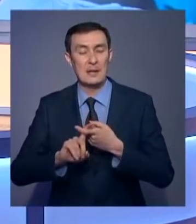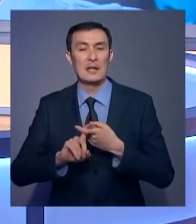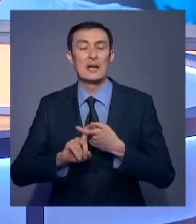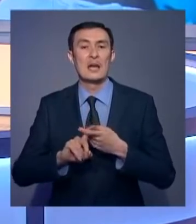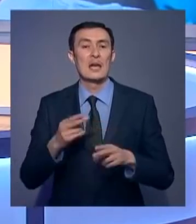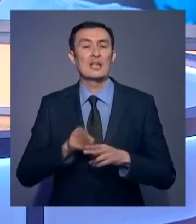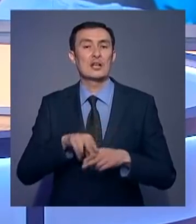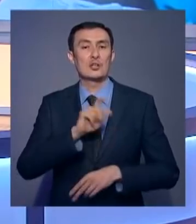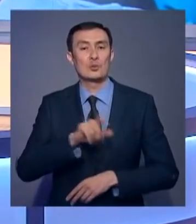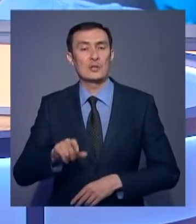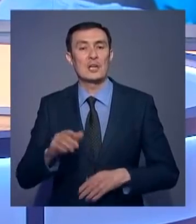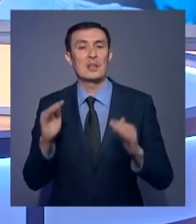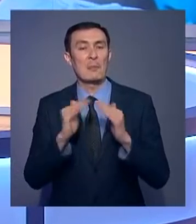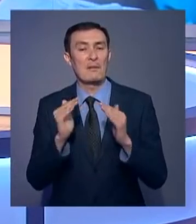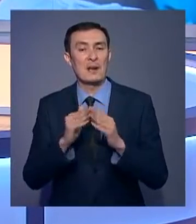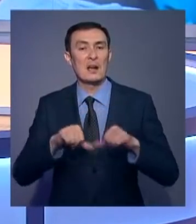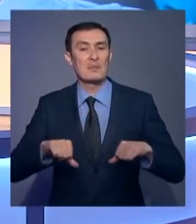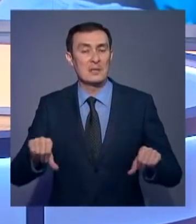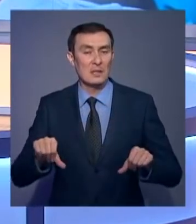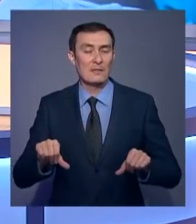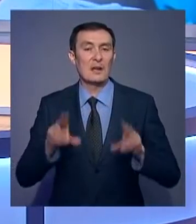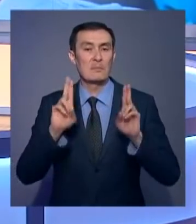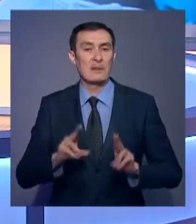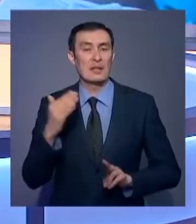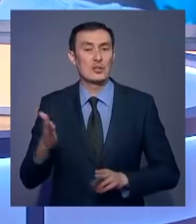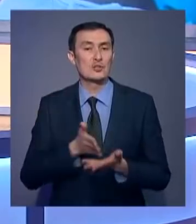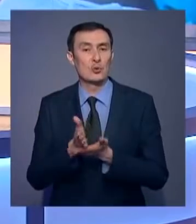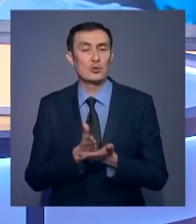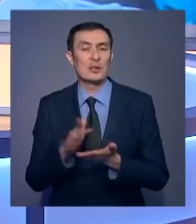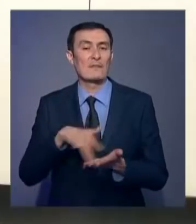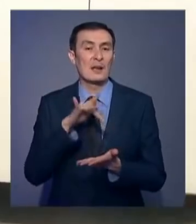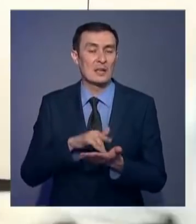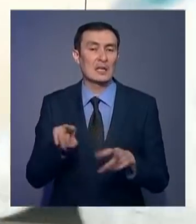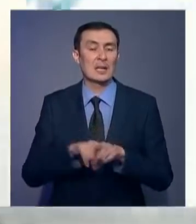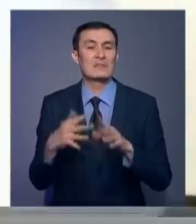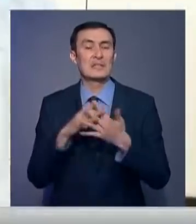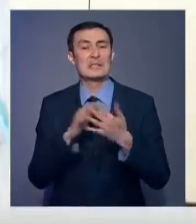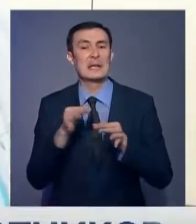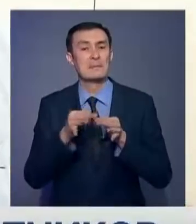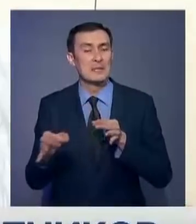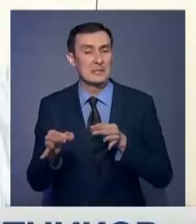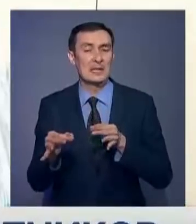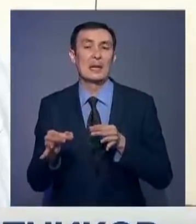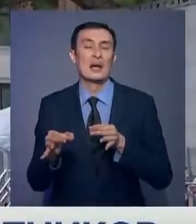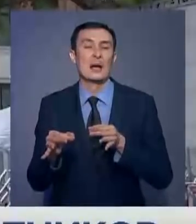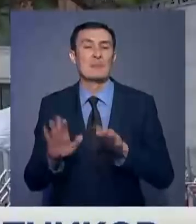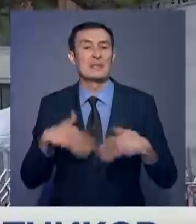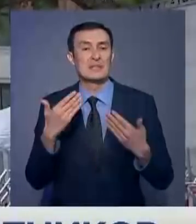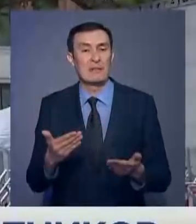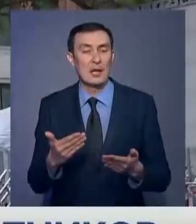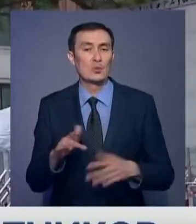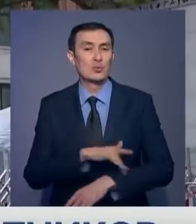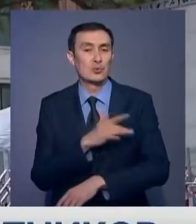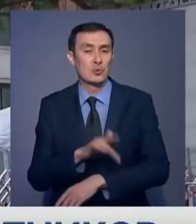В основном это сотрудники домовых комитетов. Как правило, они служат как в городах, так и в сельской местности. А предоставляют